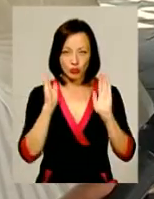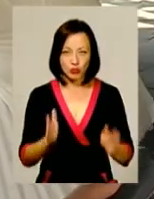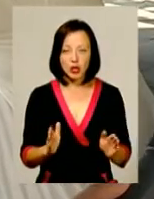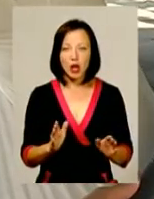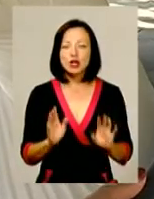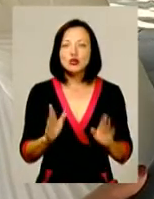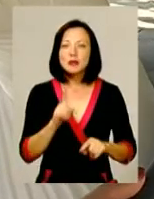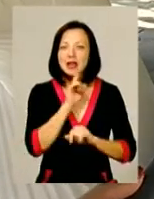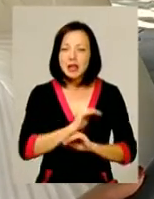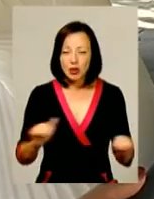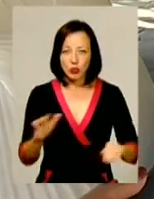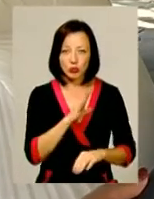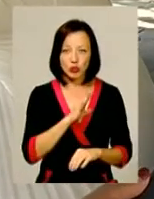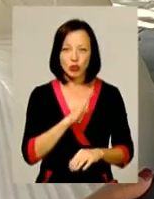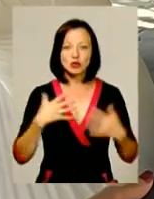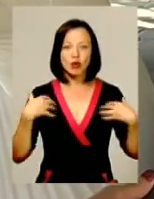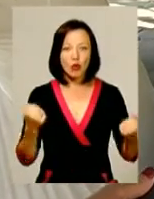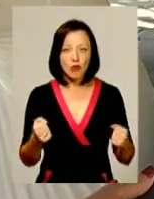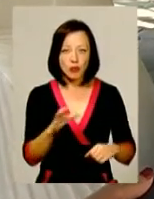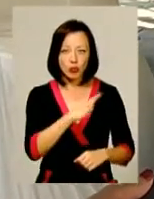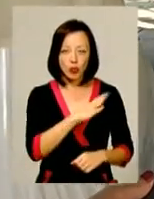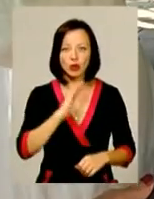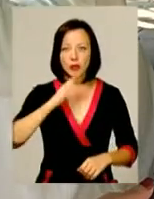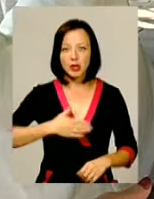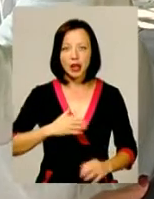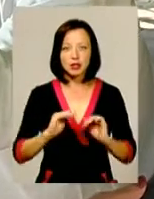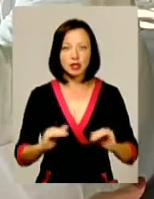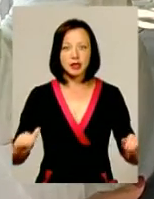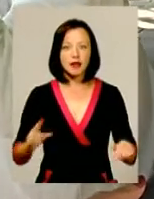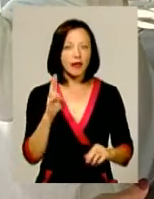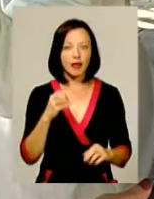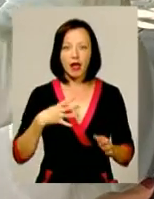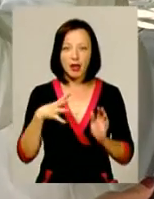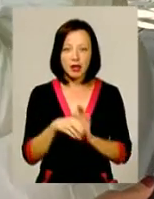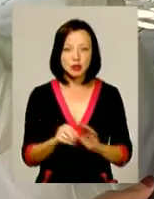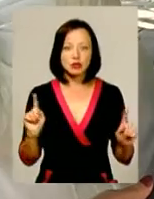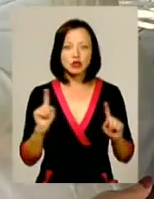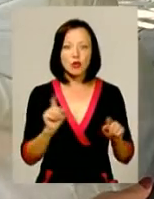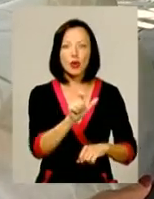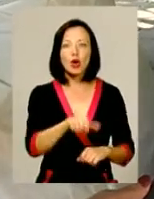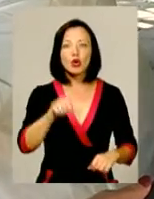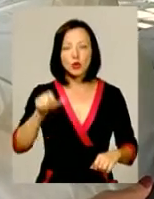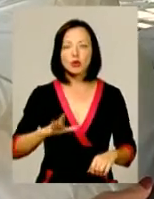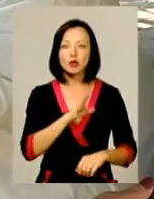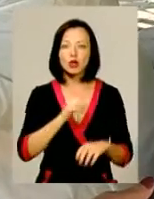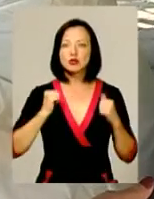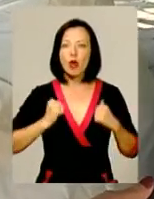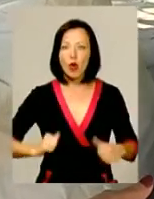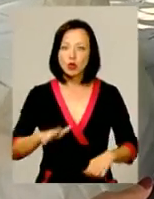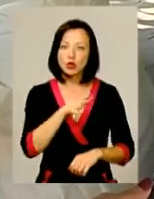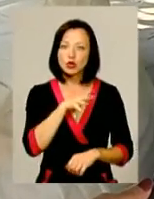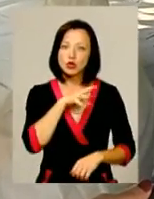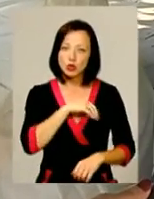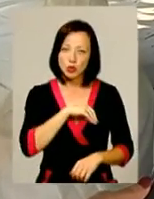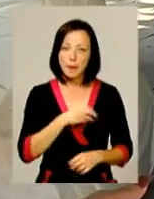було тихо, було здоров'я, щоб наші діти не гибнули, щоб люди були спокійною душою,